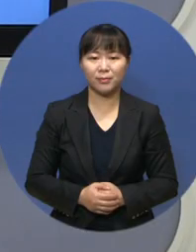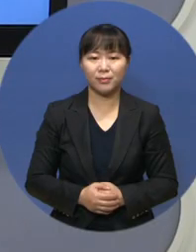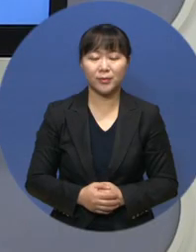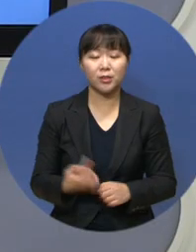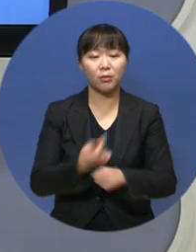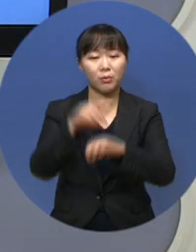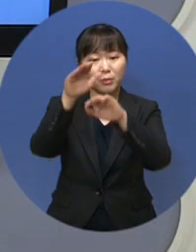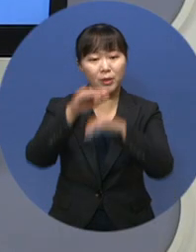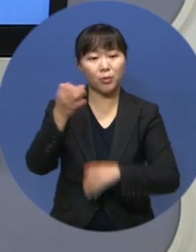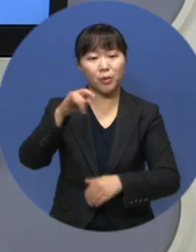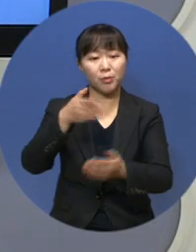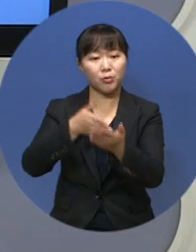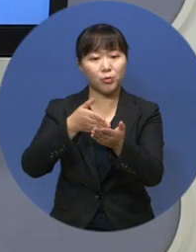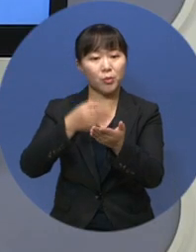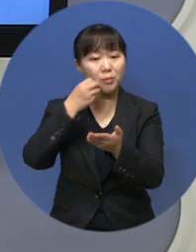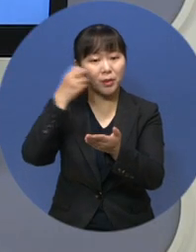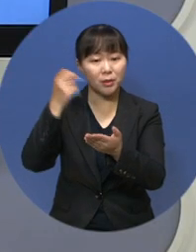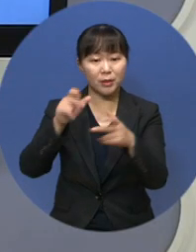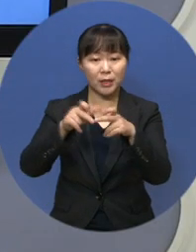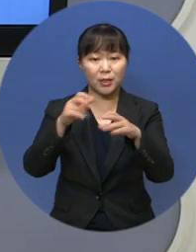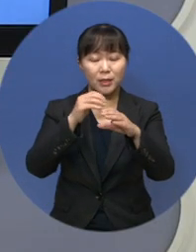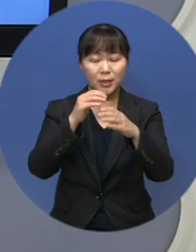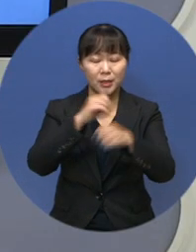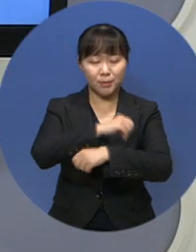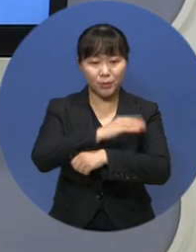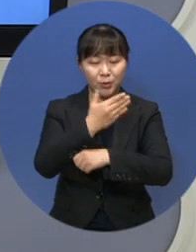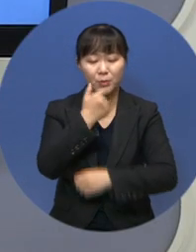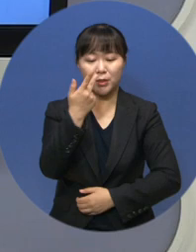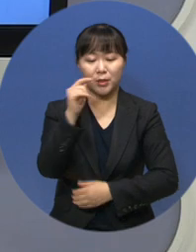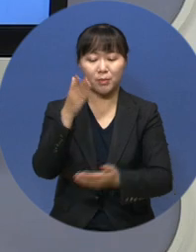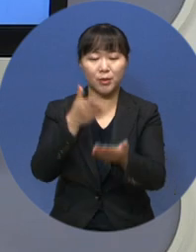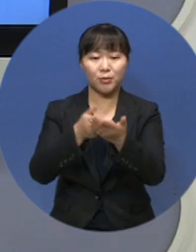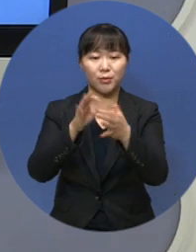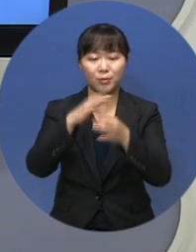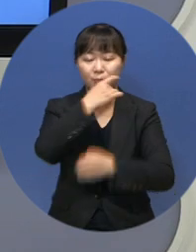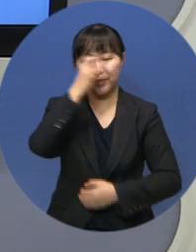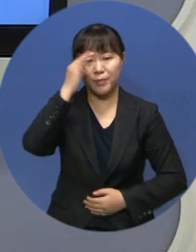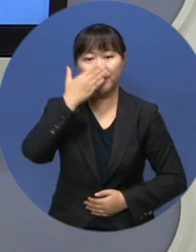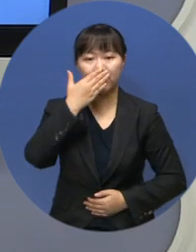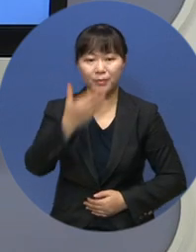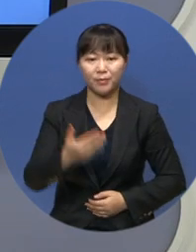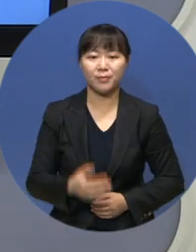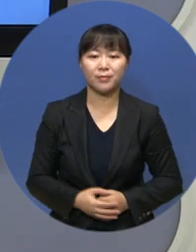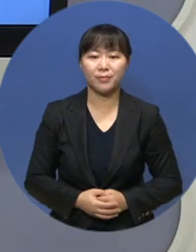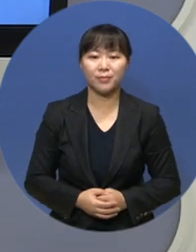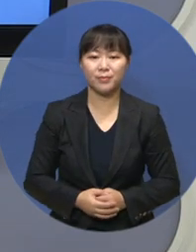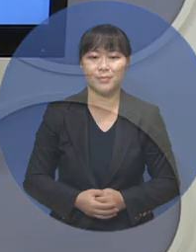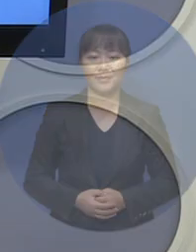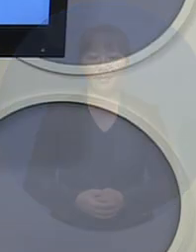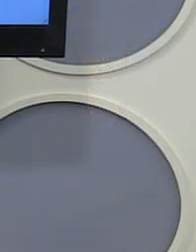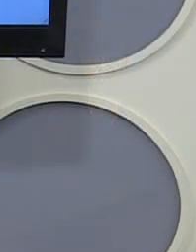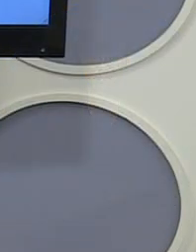이 밖에 자세한 사항은 웰피어 뉴스 홈페이지와 장애인신문, 복지TV 뉴스를 통해 확인할 수 있습니다.